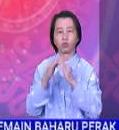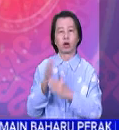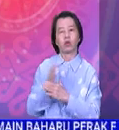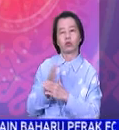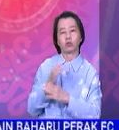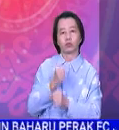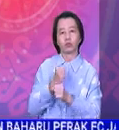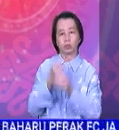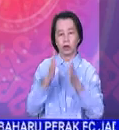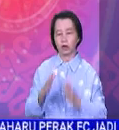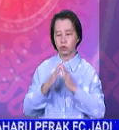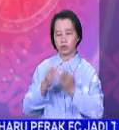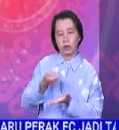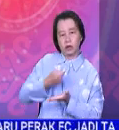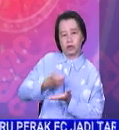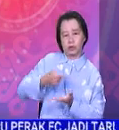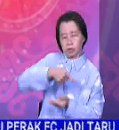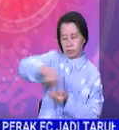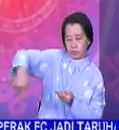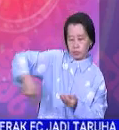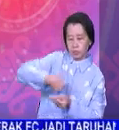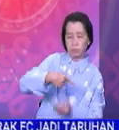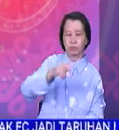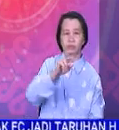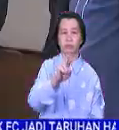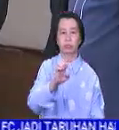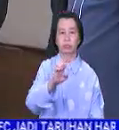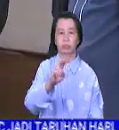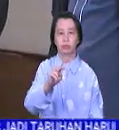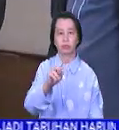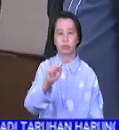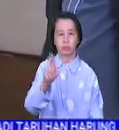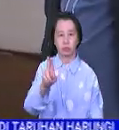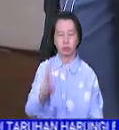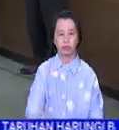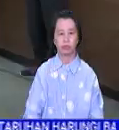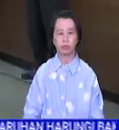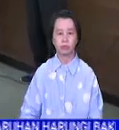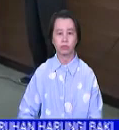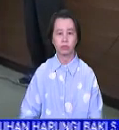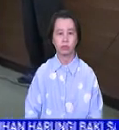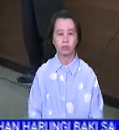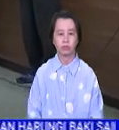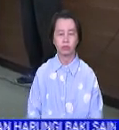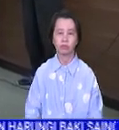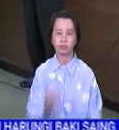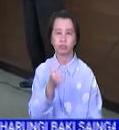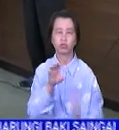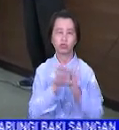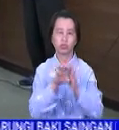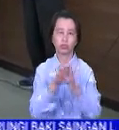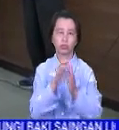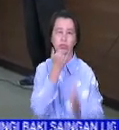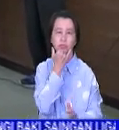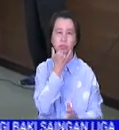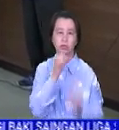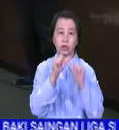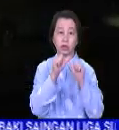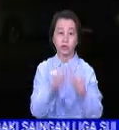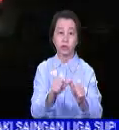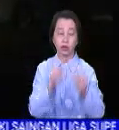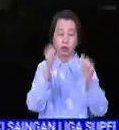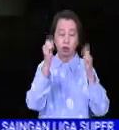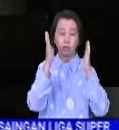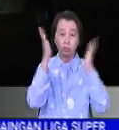pekerja dan rumah sewa sekitar daerah Ranau antara kesalahan dikesan ialah tinggal di